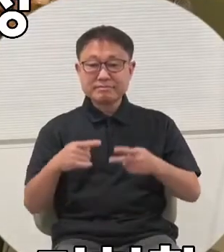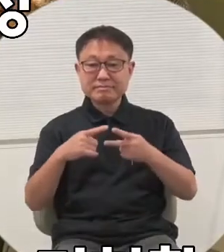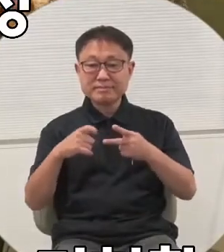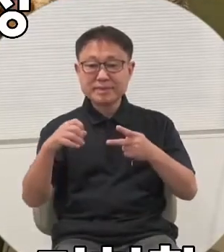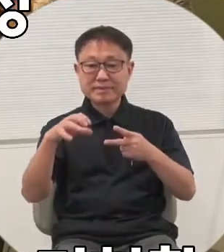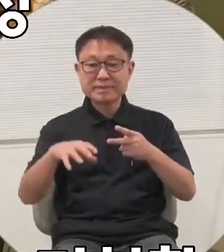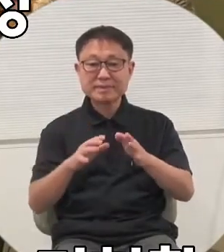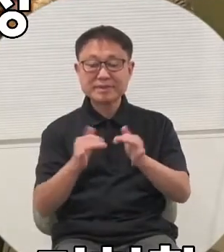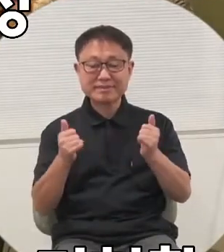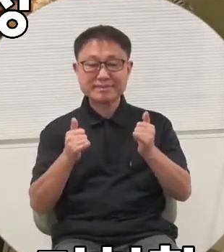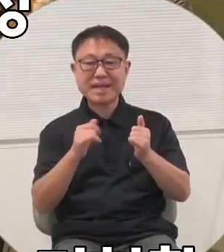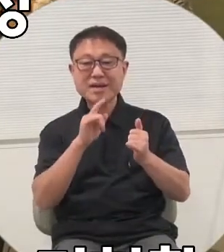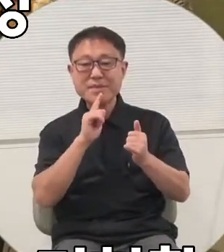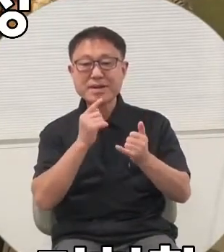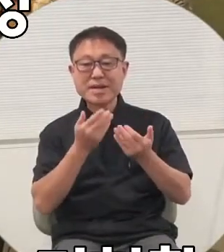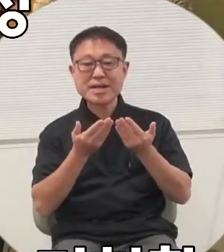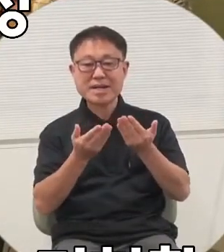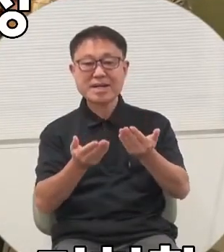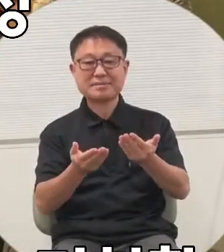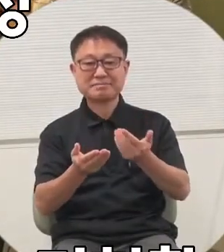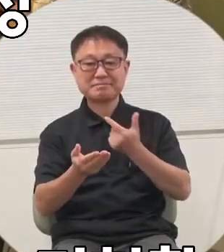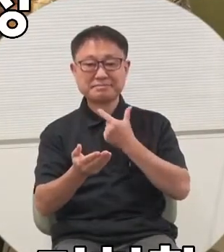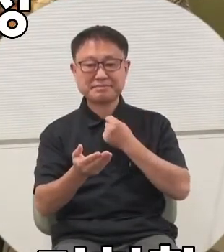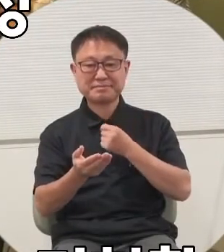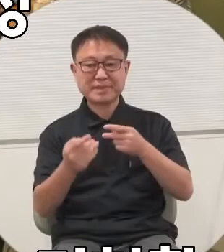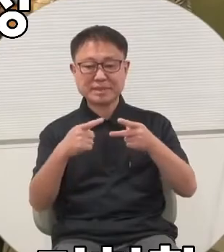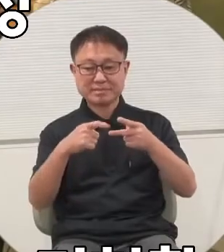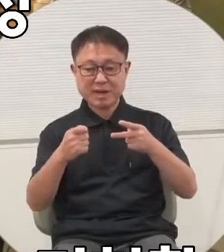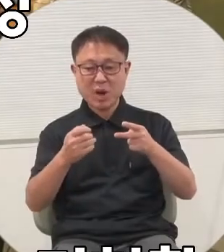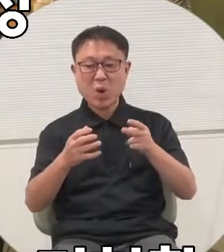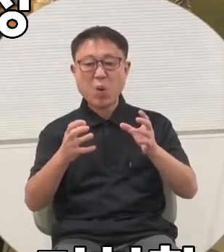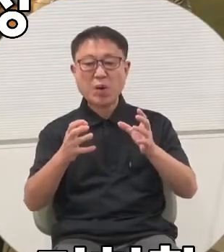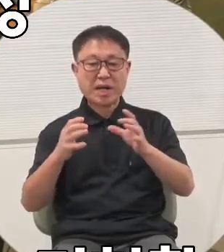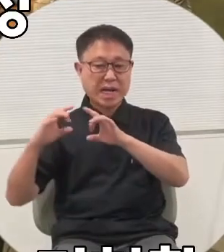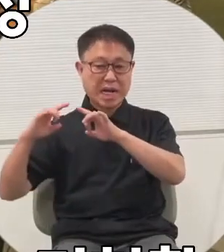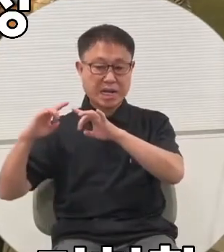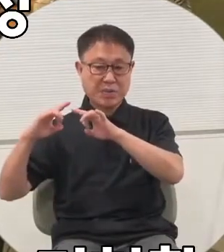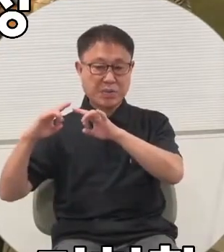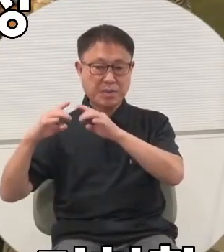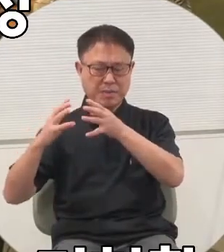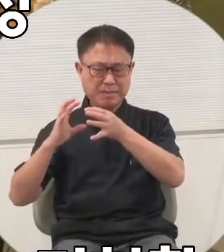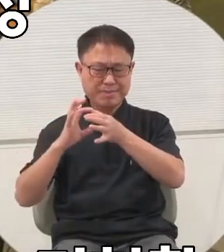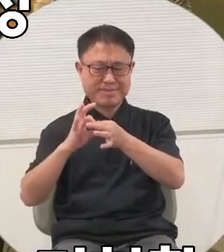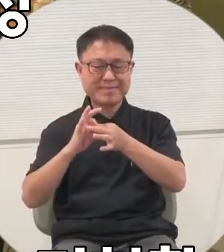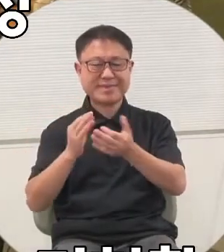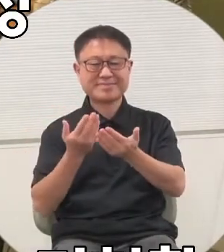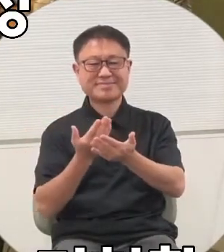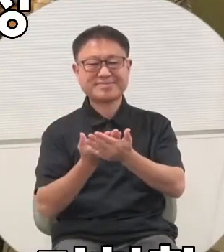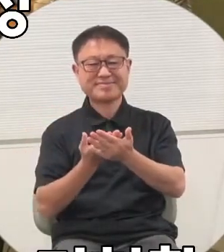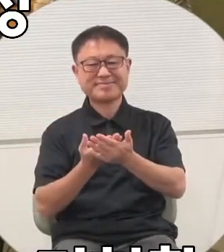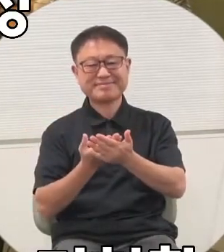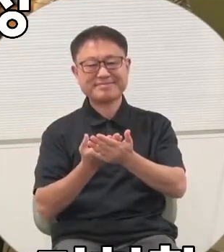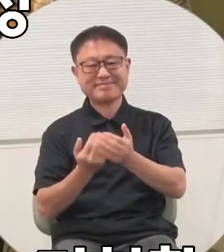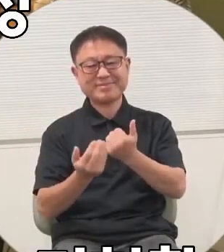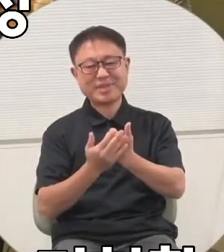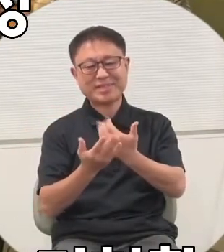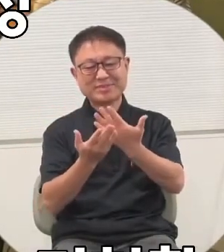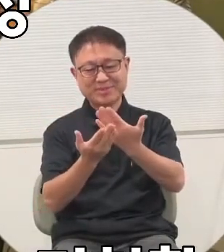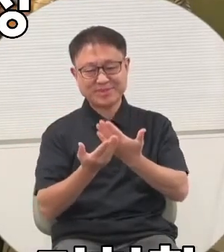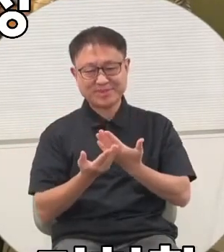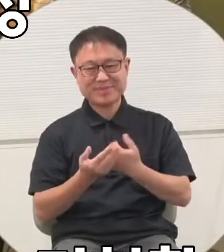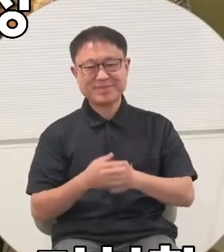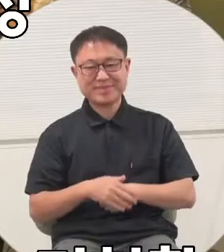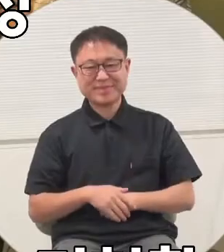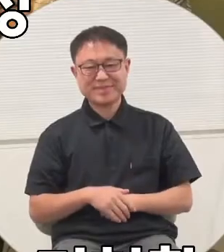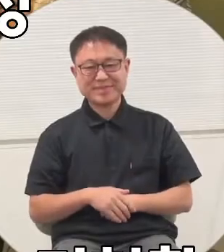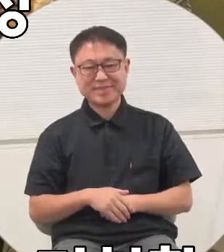서대문 분들한테 드리는 말씀이잖아요. 네. 우리 서대문 공동체 라디오 많은 관심 가져주시고요. 응원도 많이 해주시고 그리고